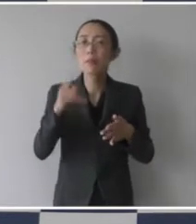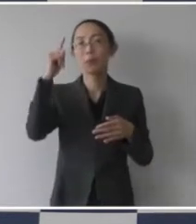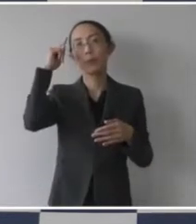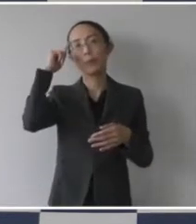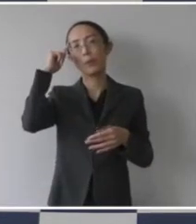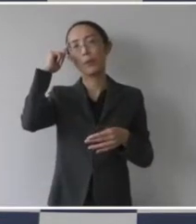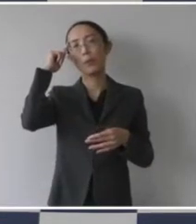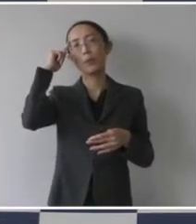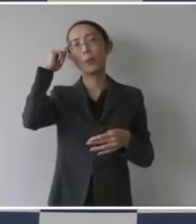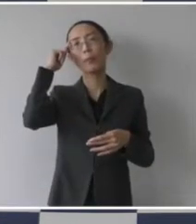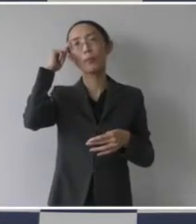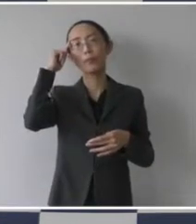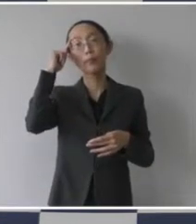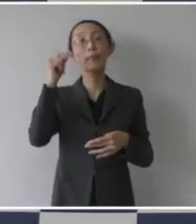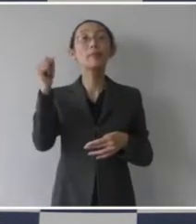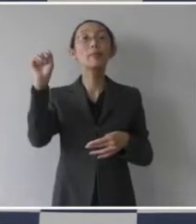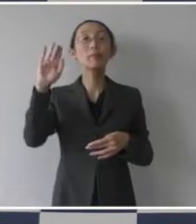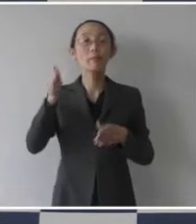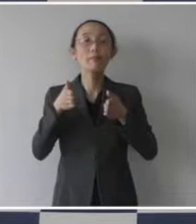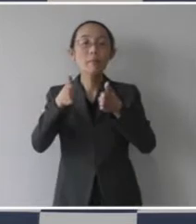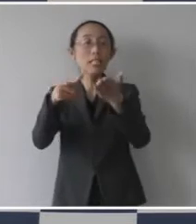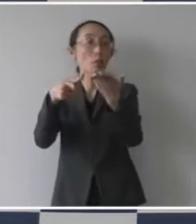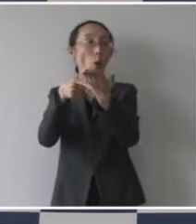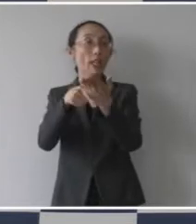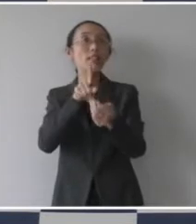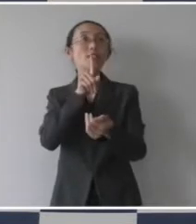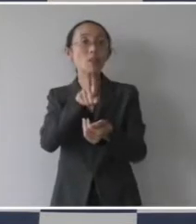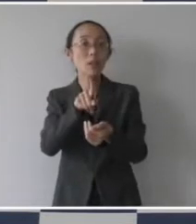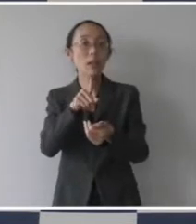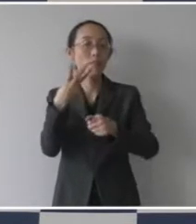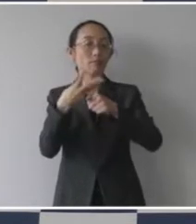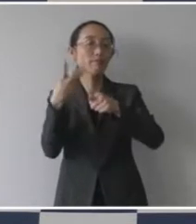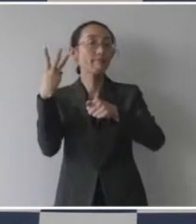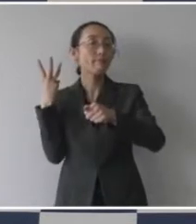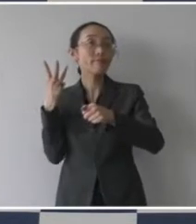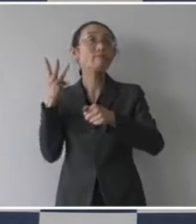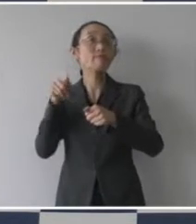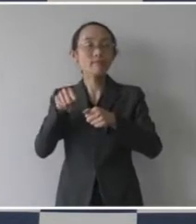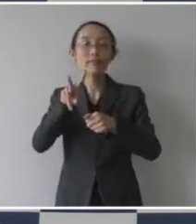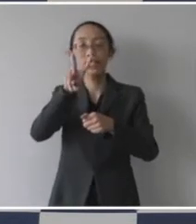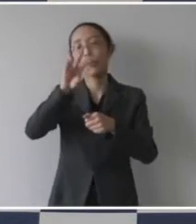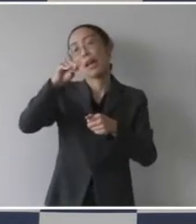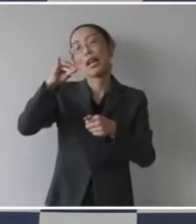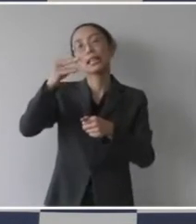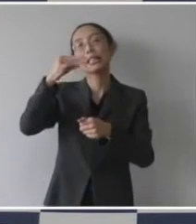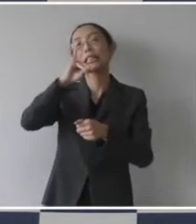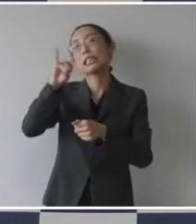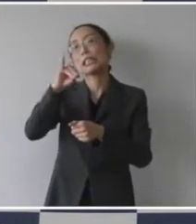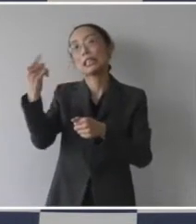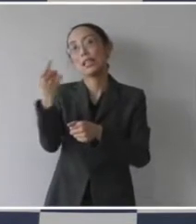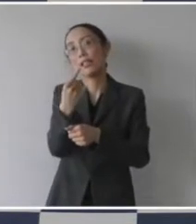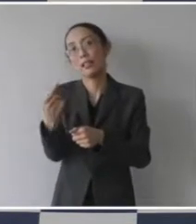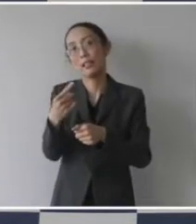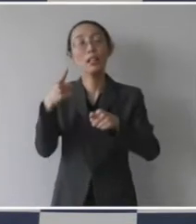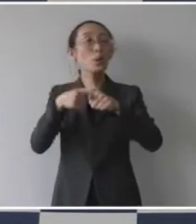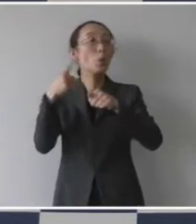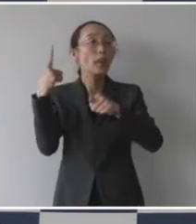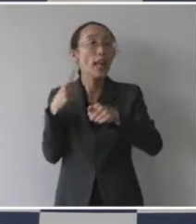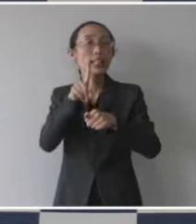という気がしますが、植栽村などは令和元年が2万1000人で、昨年